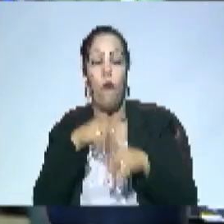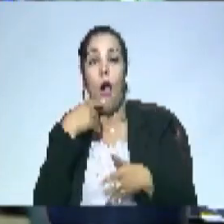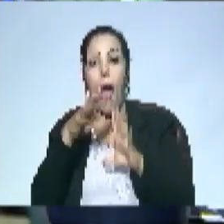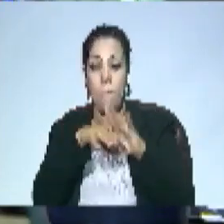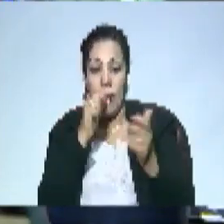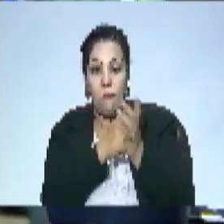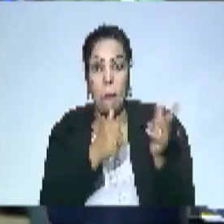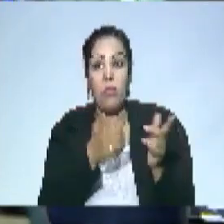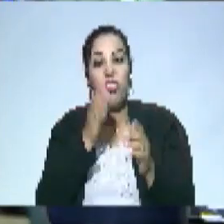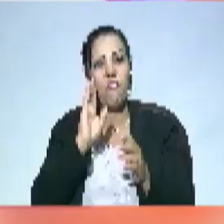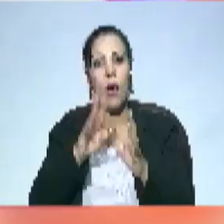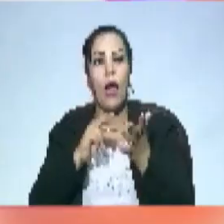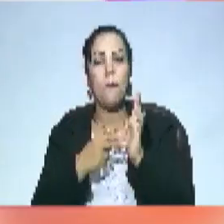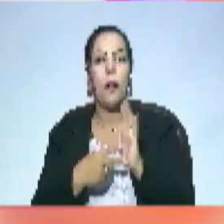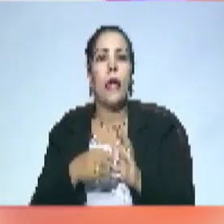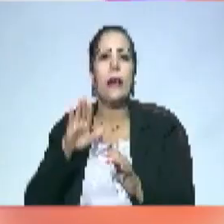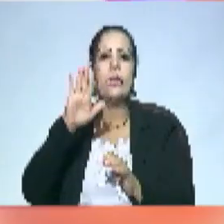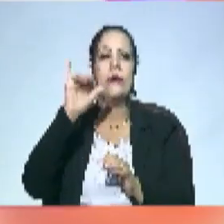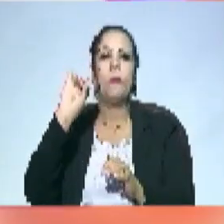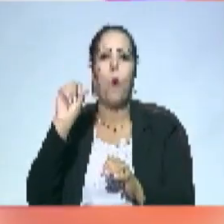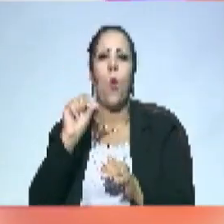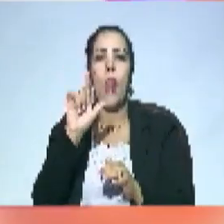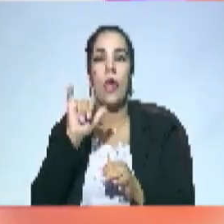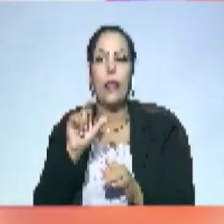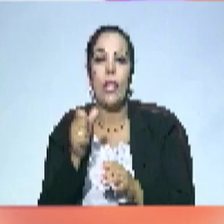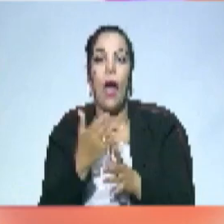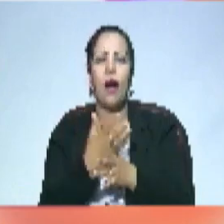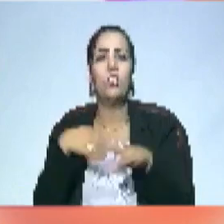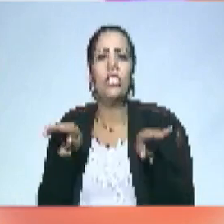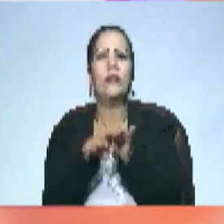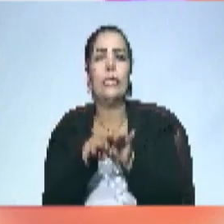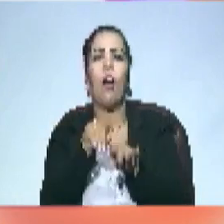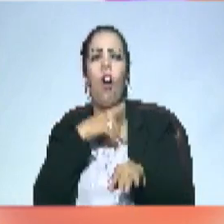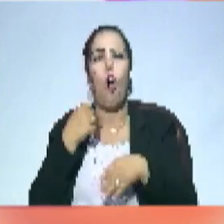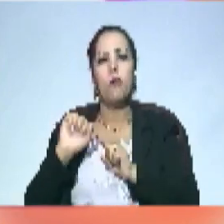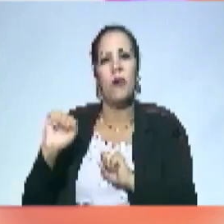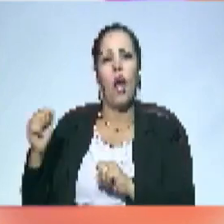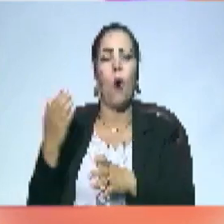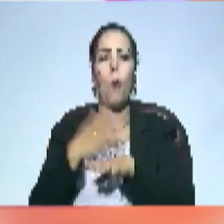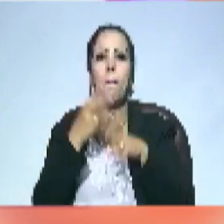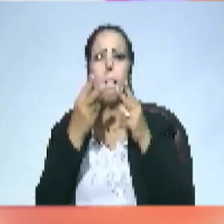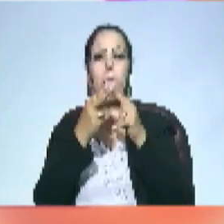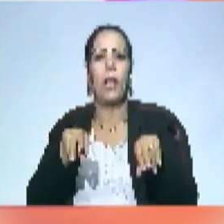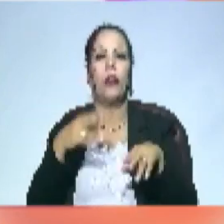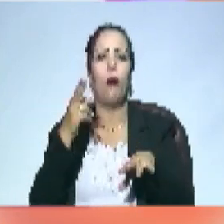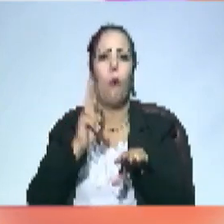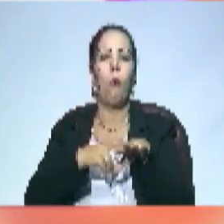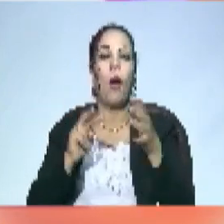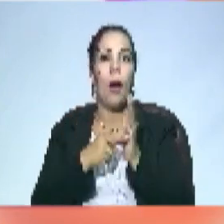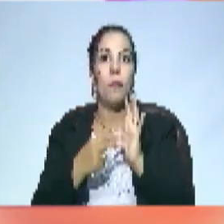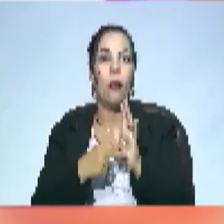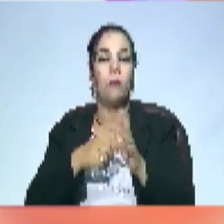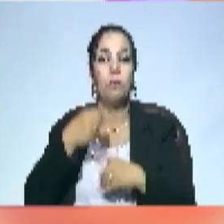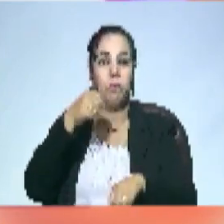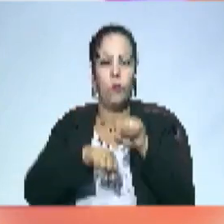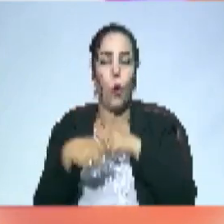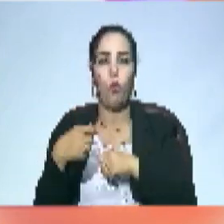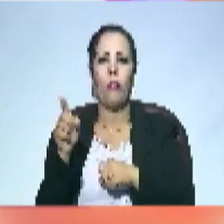البيت بيبقى دقيق سيمولينا وبيض بس هو ليه عجانة ومكنة مخصوص صغيرة كده